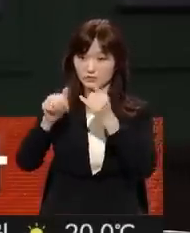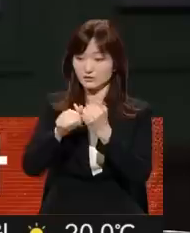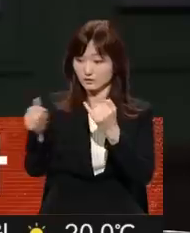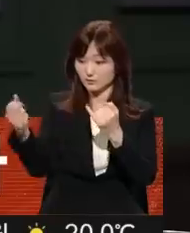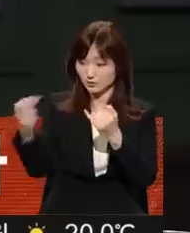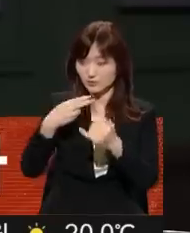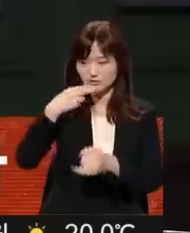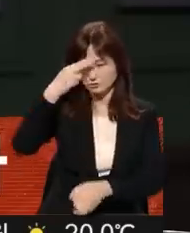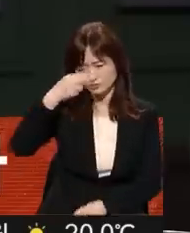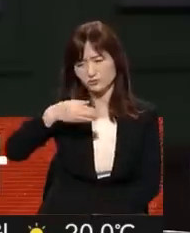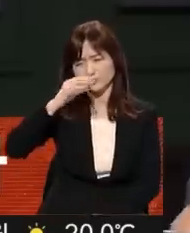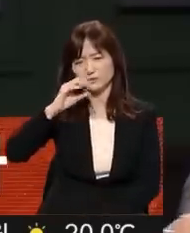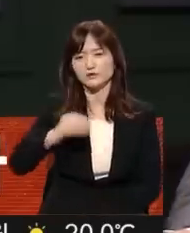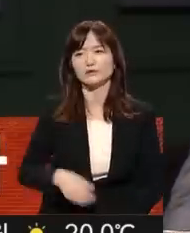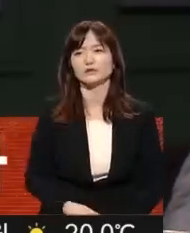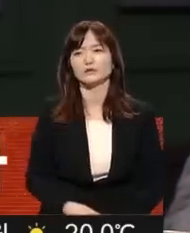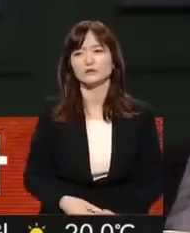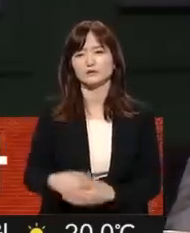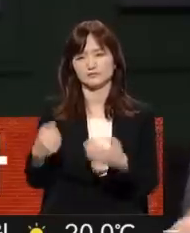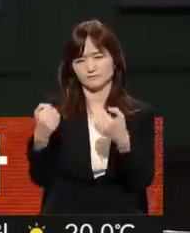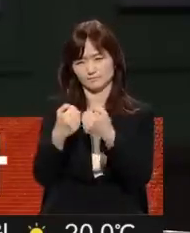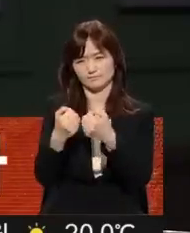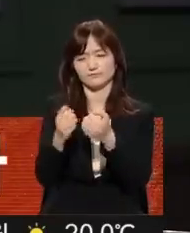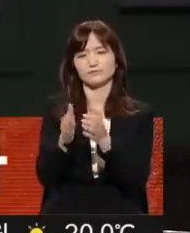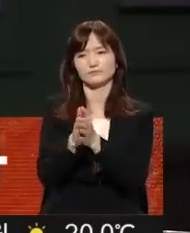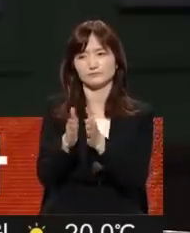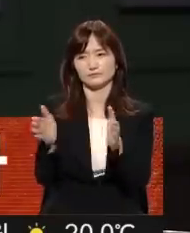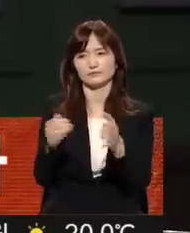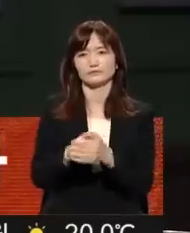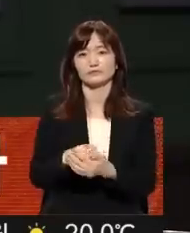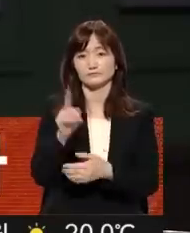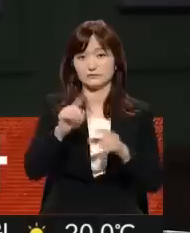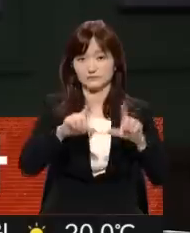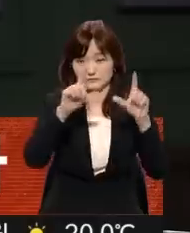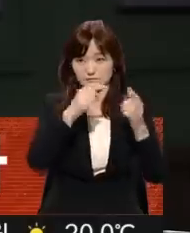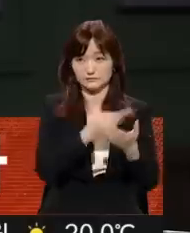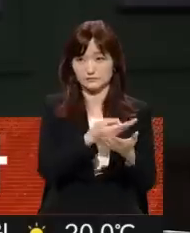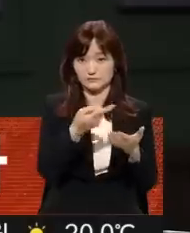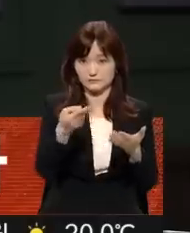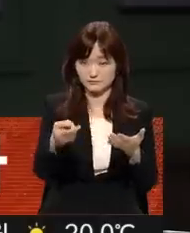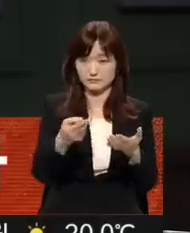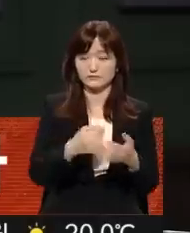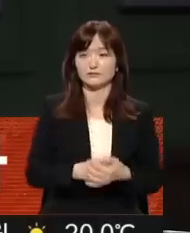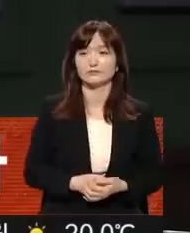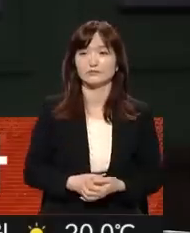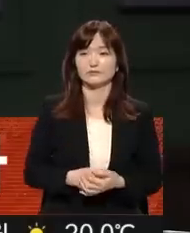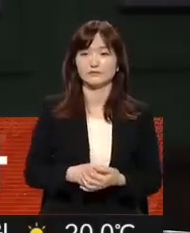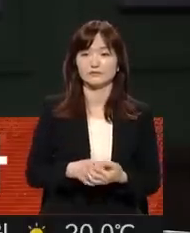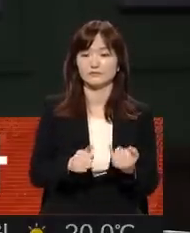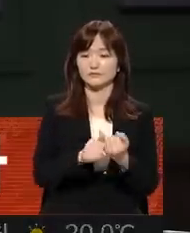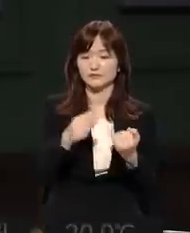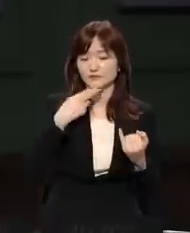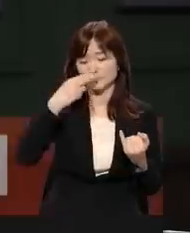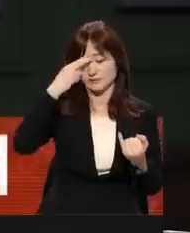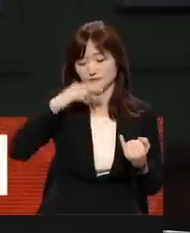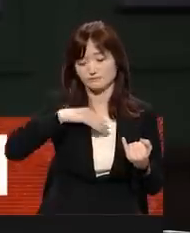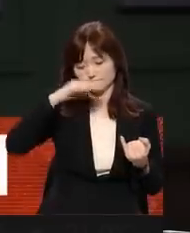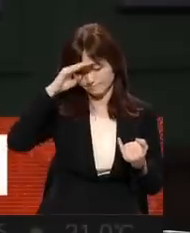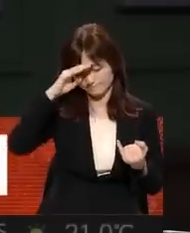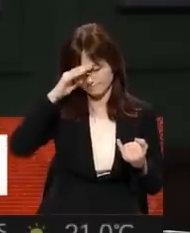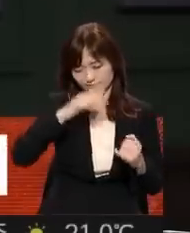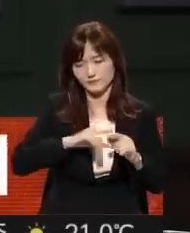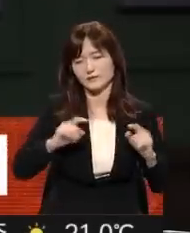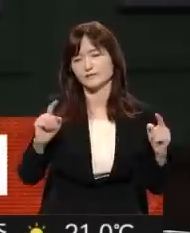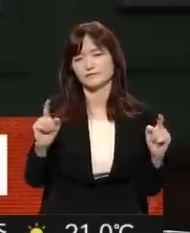또 술을 마신 겁니다. 그래서 싸움이 시작이 됐고요. 또 어느 날은 이제 퇴원 뒤에 어느 날은요. 술 취한 남편이랑 또 싸움을 벌이게